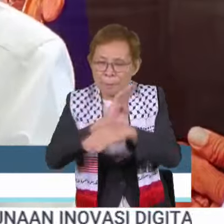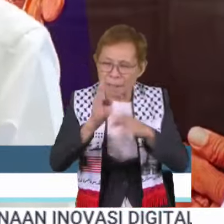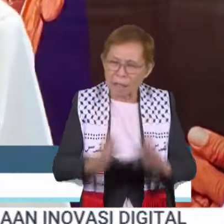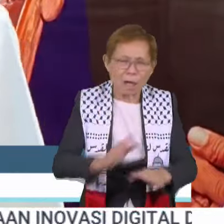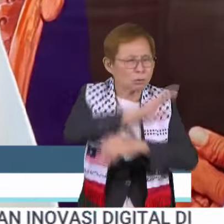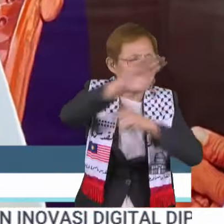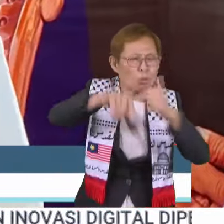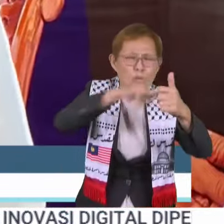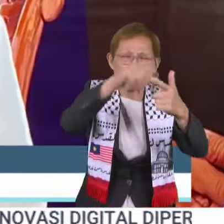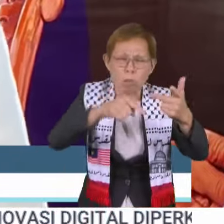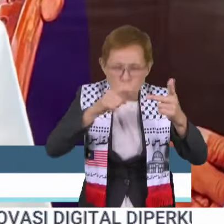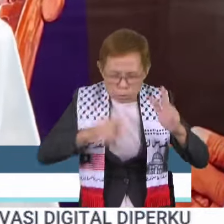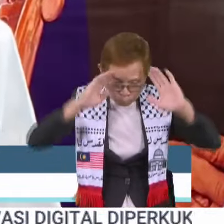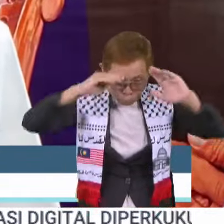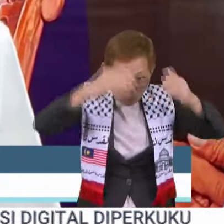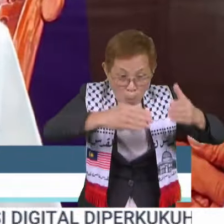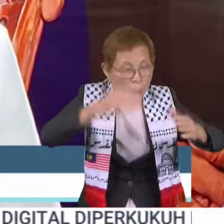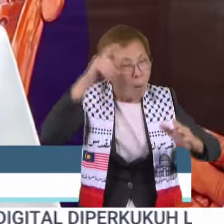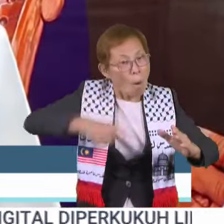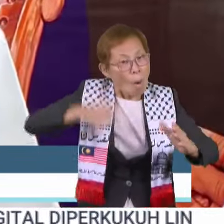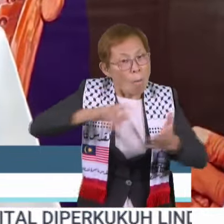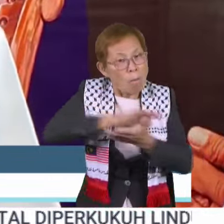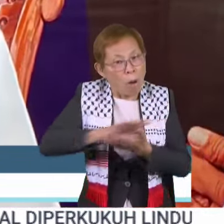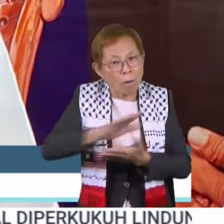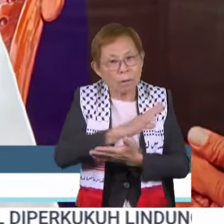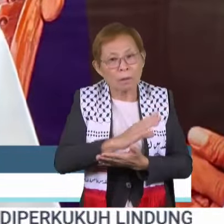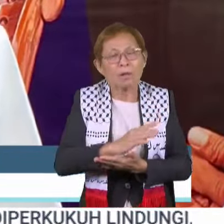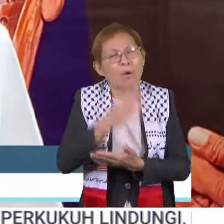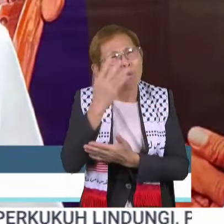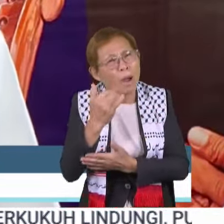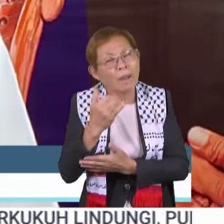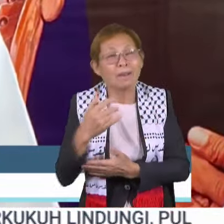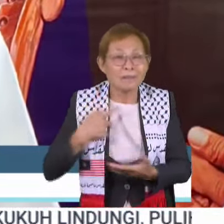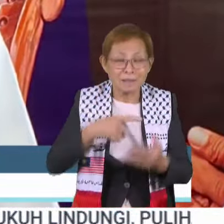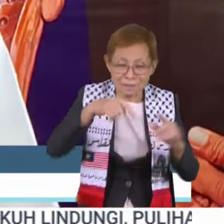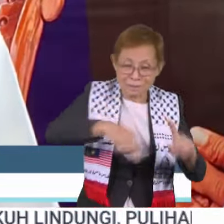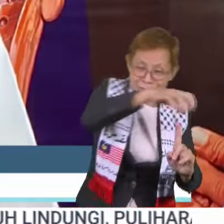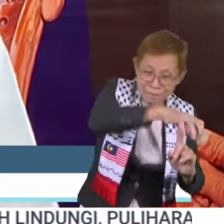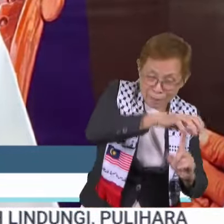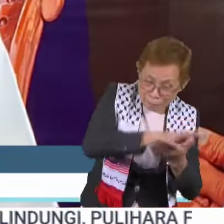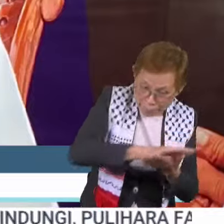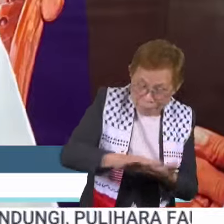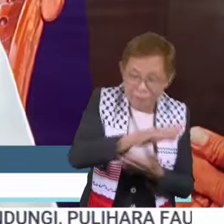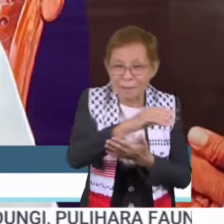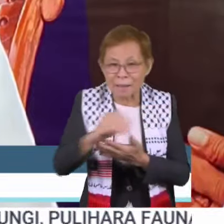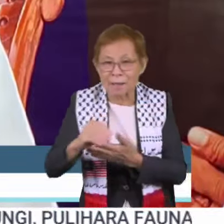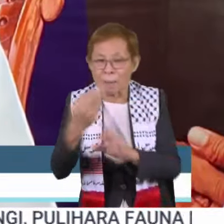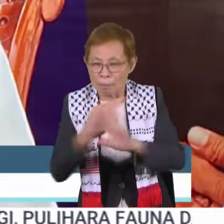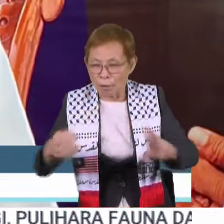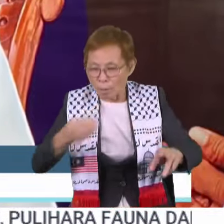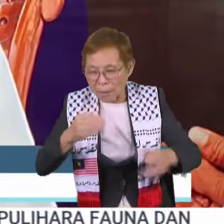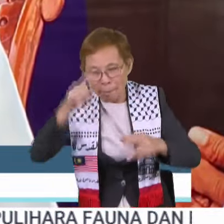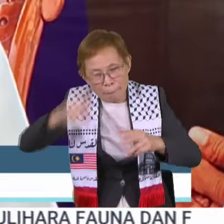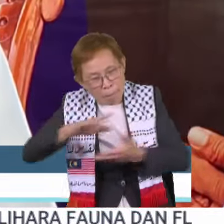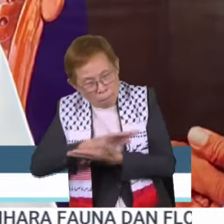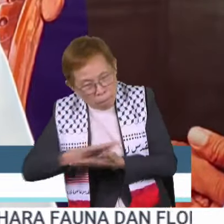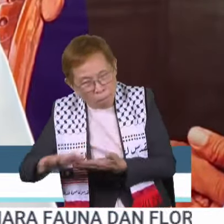semuanya mesti menitiatkan kebersihanlah dalam kehidupan ni sebab bukan saja digerai Bahkan juga dalam penyediaan makanan